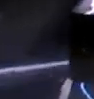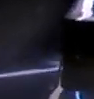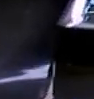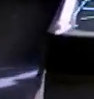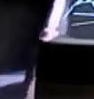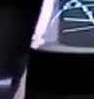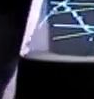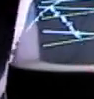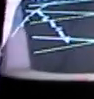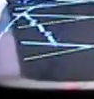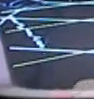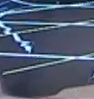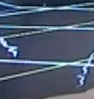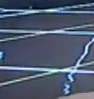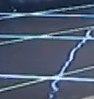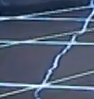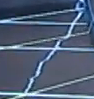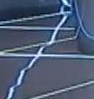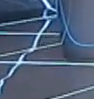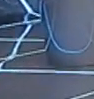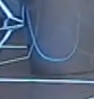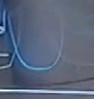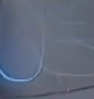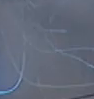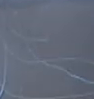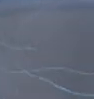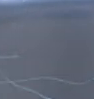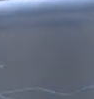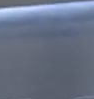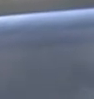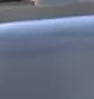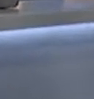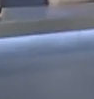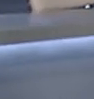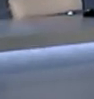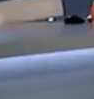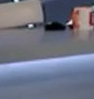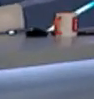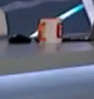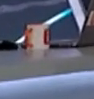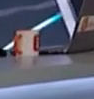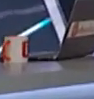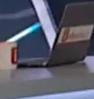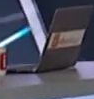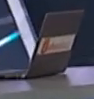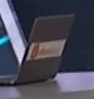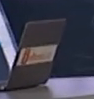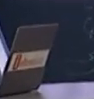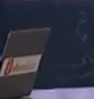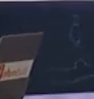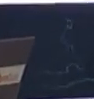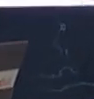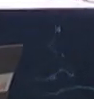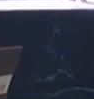стране подписывайтесь на наш канал в youtube ставьте лайки оставляйте комментарии не забудьте включить колокольчик чтобы получать